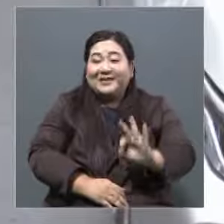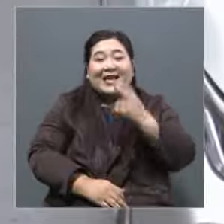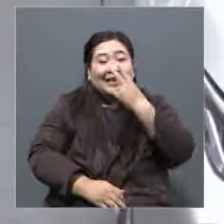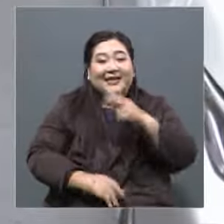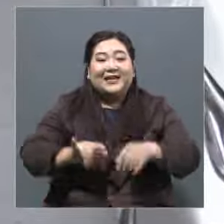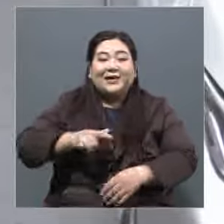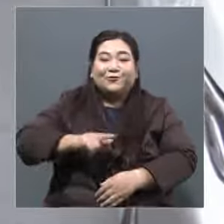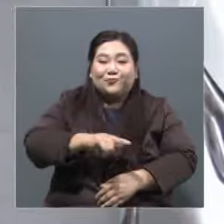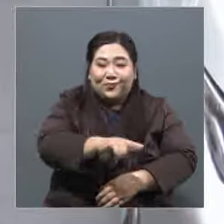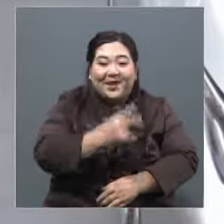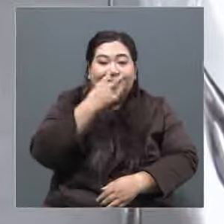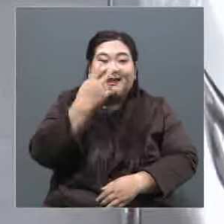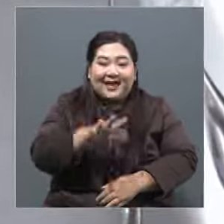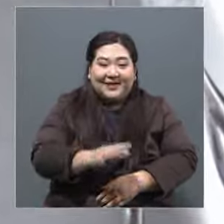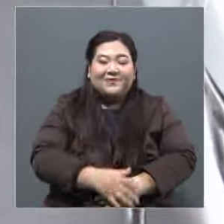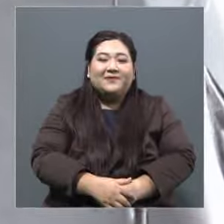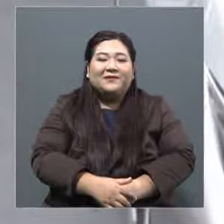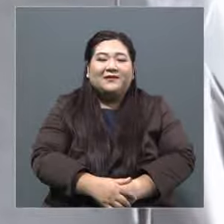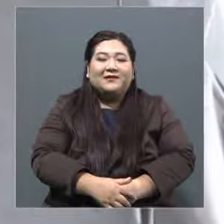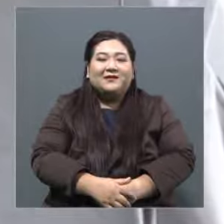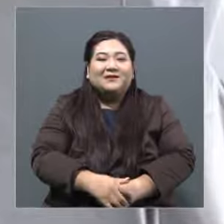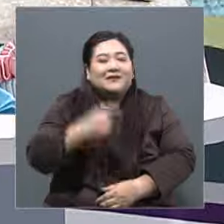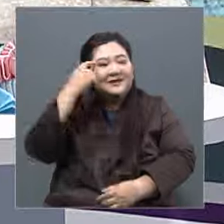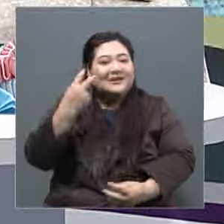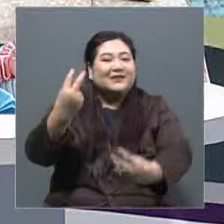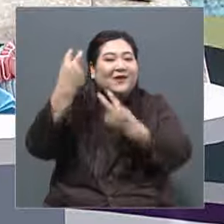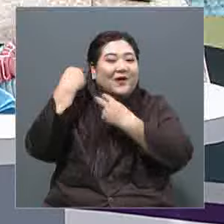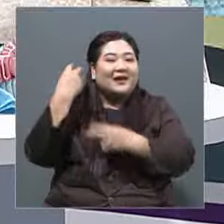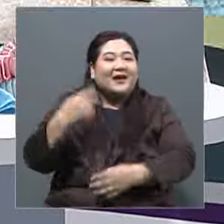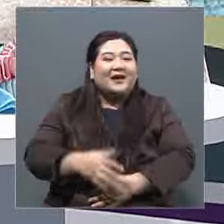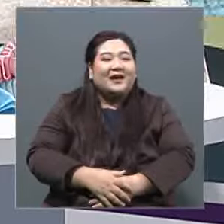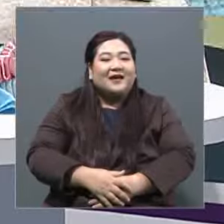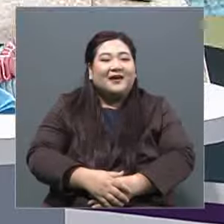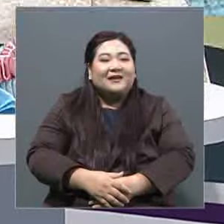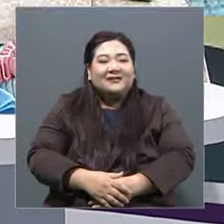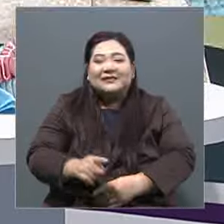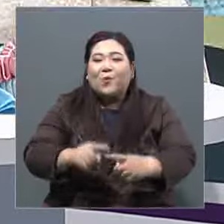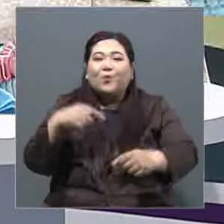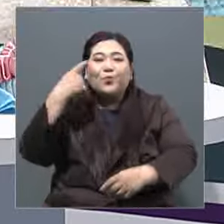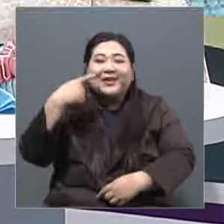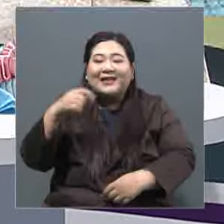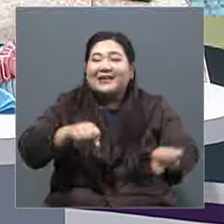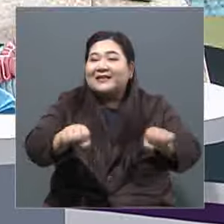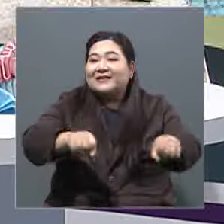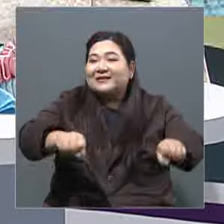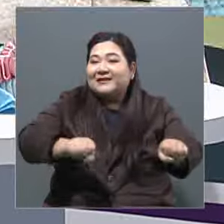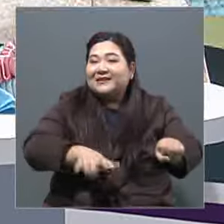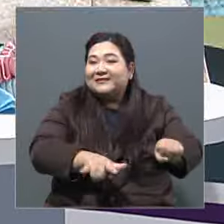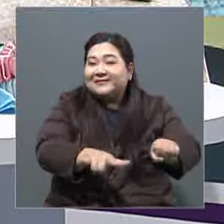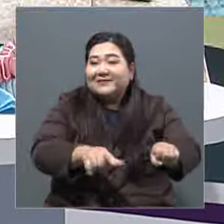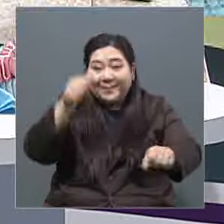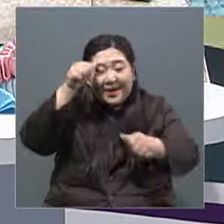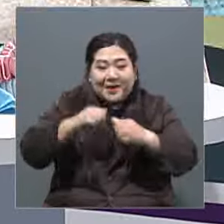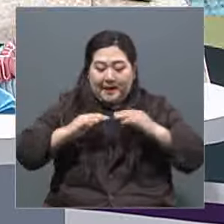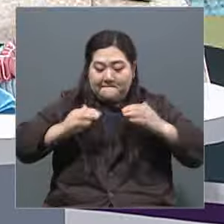แบบนี้นะมันก็ย้อนนะนึกไปถึงใคร่ะน้องแนทตุ๊กๆไทยแลนด์เนะถูกอ๋อที่ไปประกวดใช่มั้ยแล้วนักกีฬา